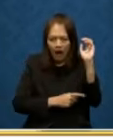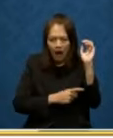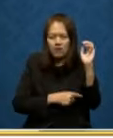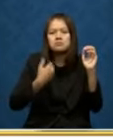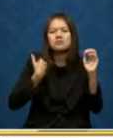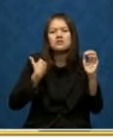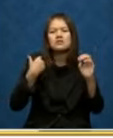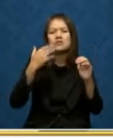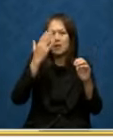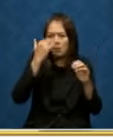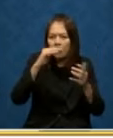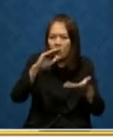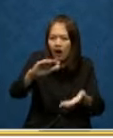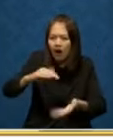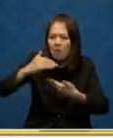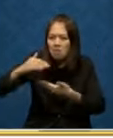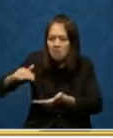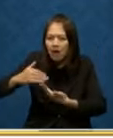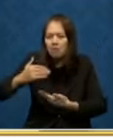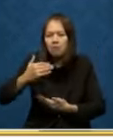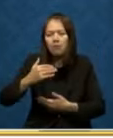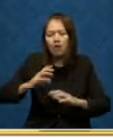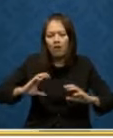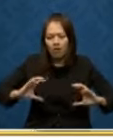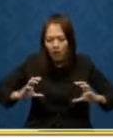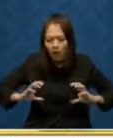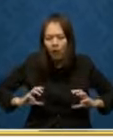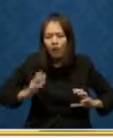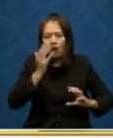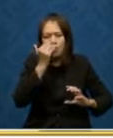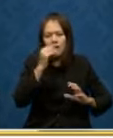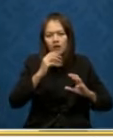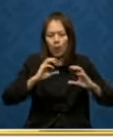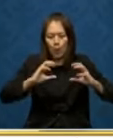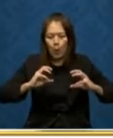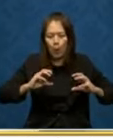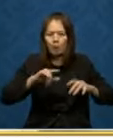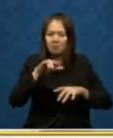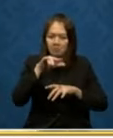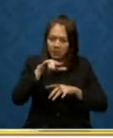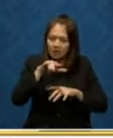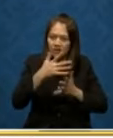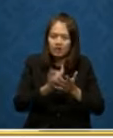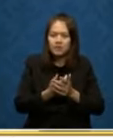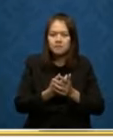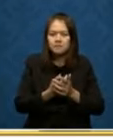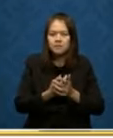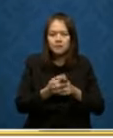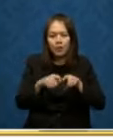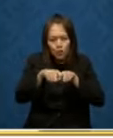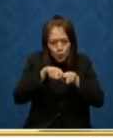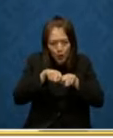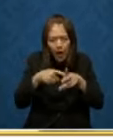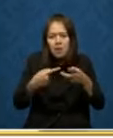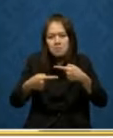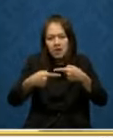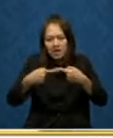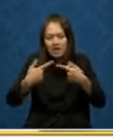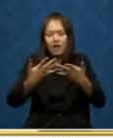นำเข้าในเรื่องของยางรถยนต์นะครับล้อเครื่องบินอะไรต่างๆเนี่ยถุงยางนะครับถุงพลาสติก